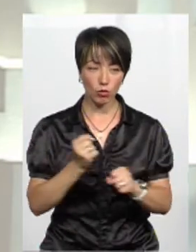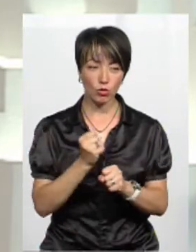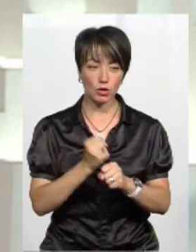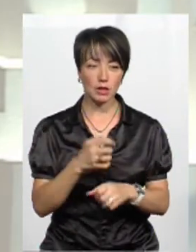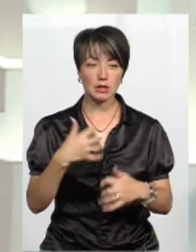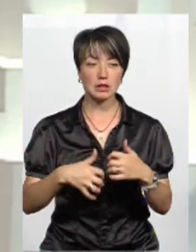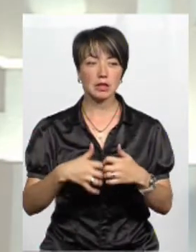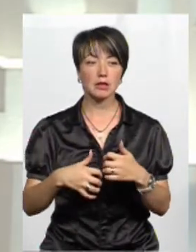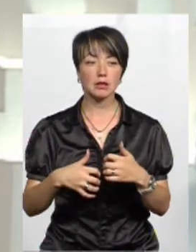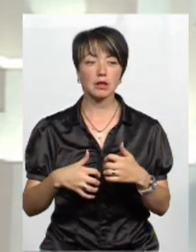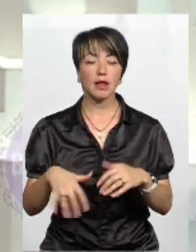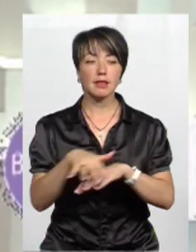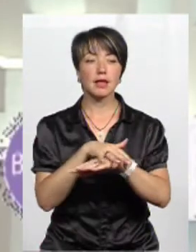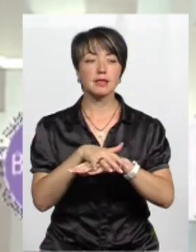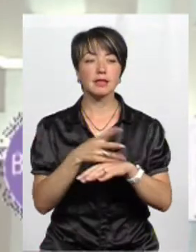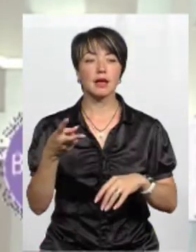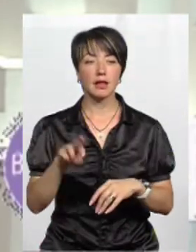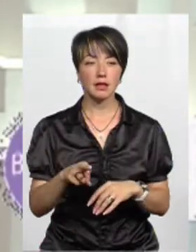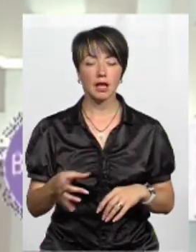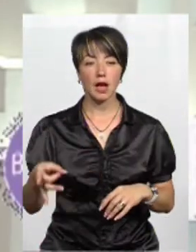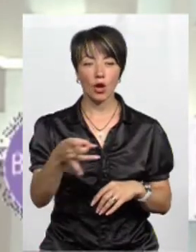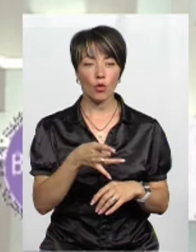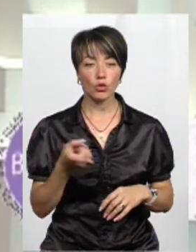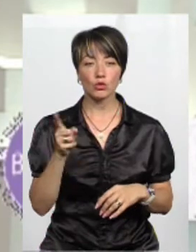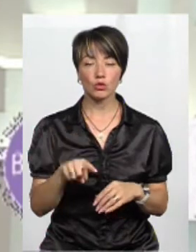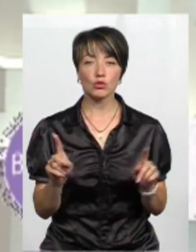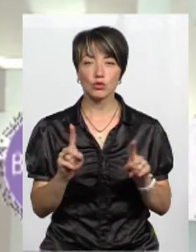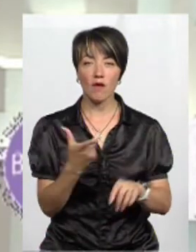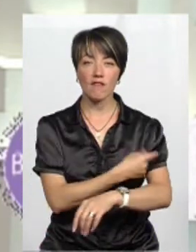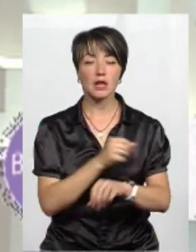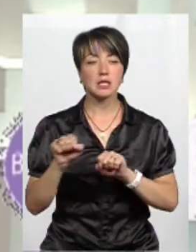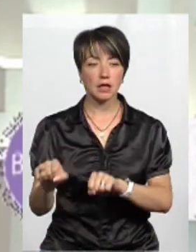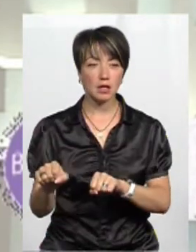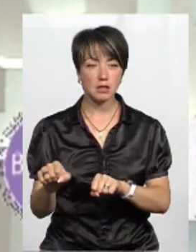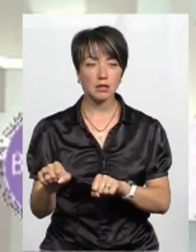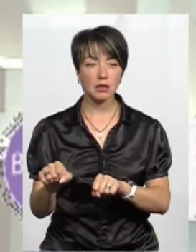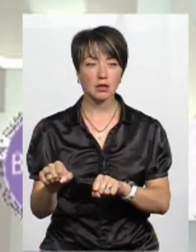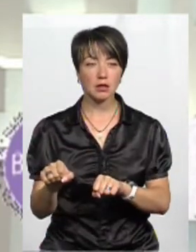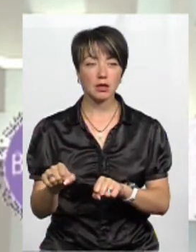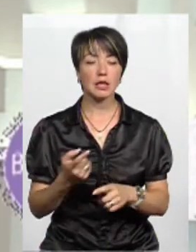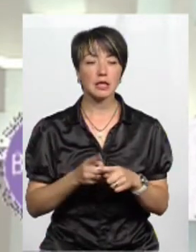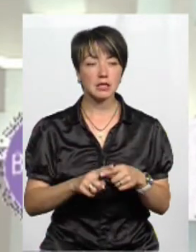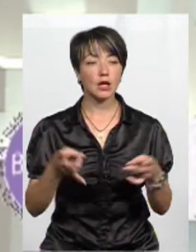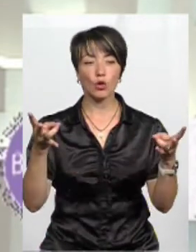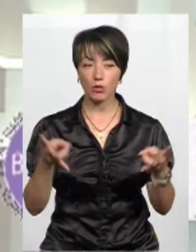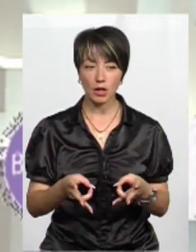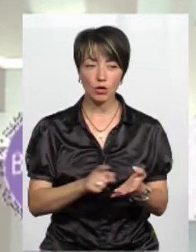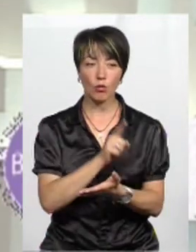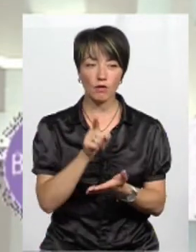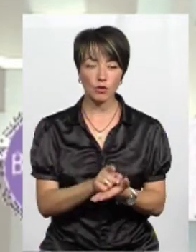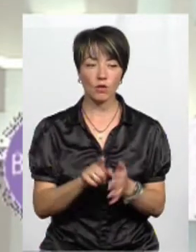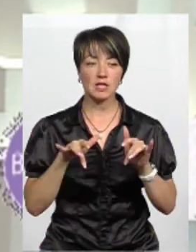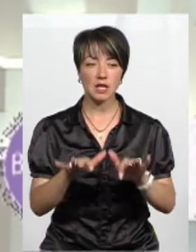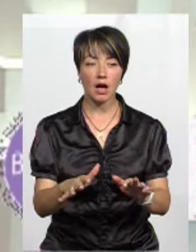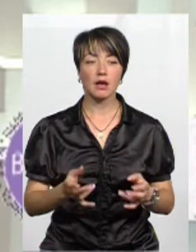серед населення регіону, тому що вакцинація – це необхідний і